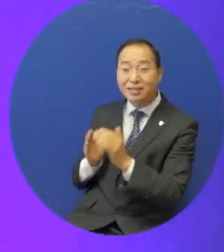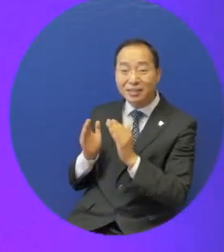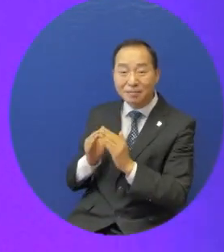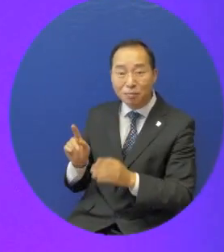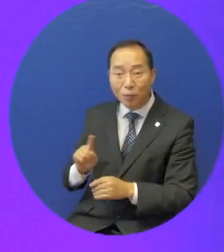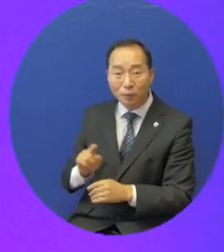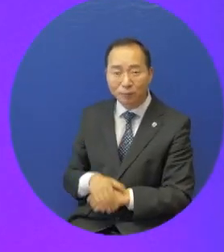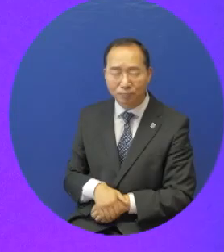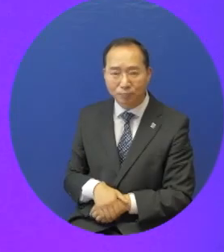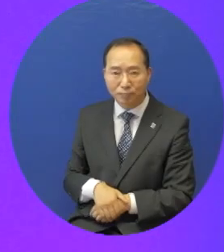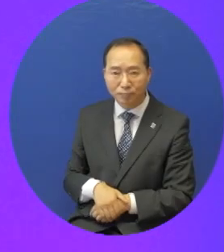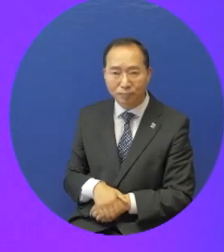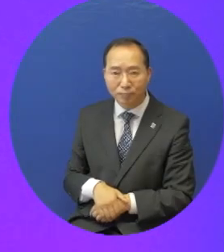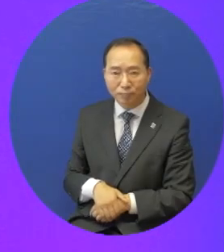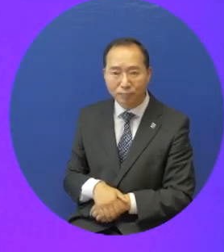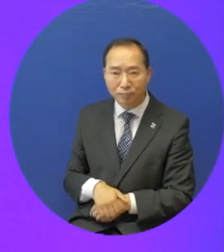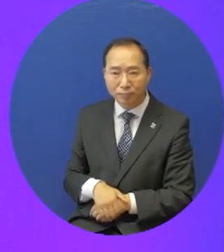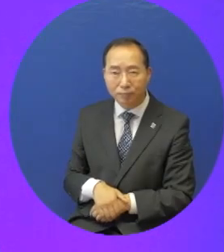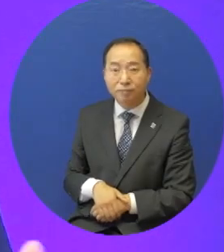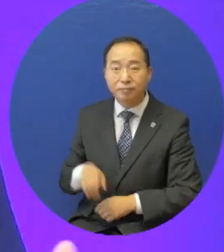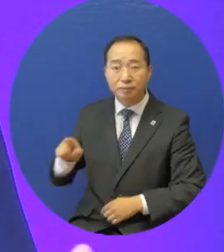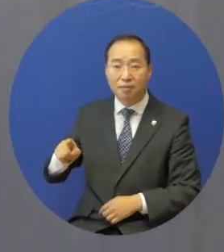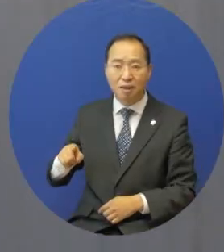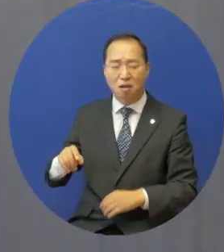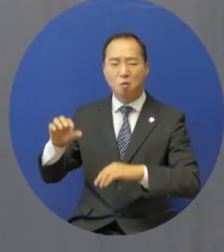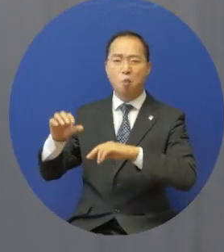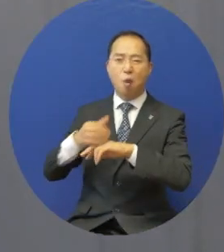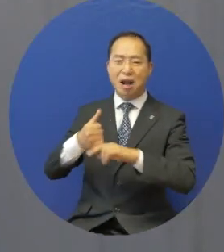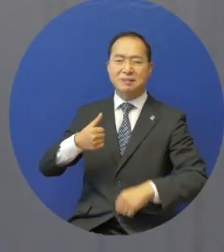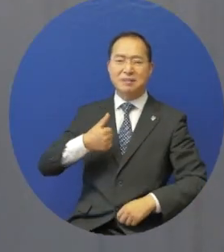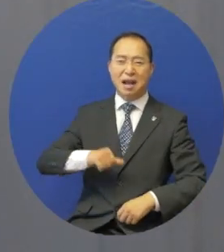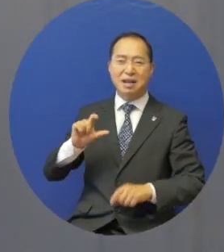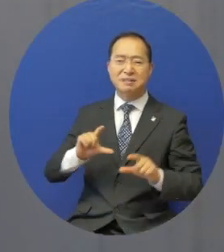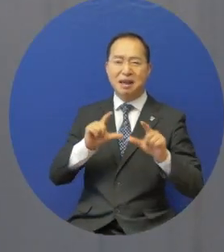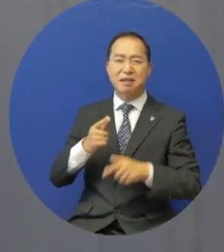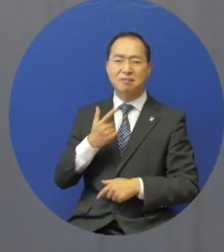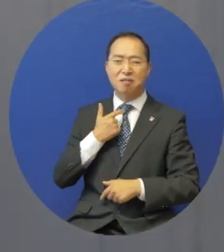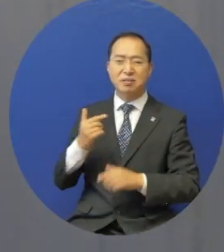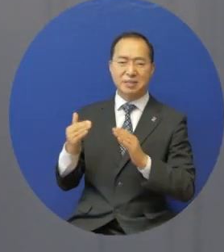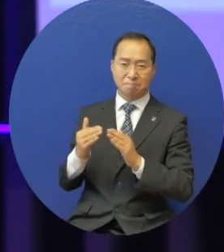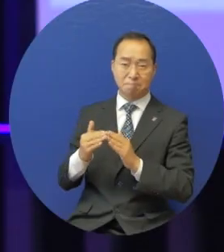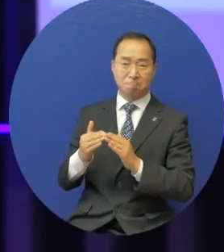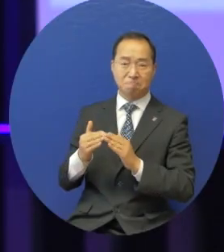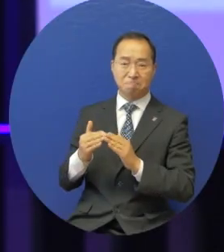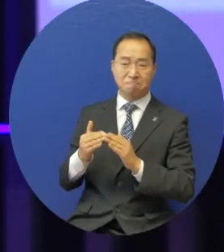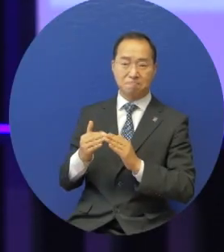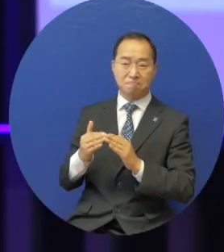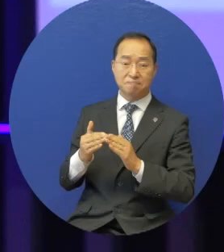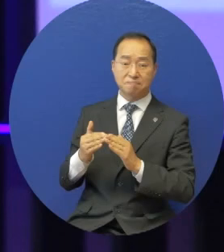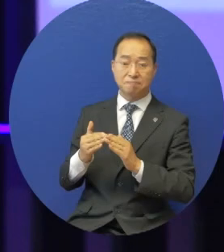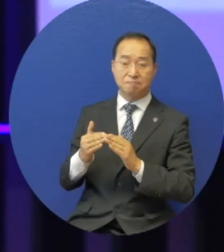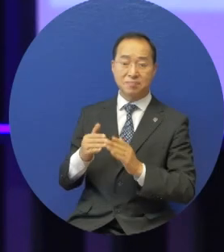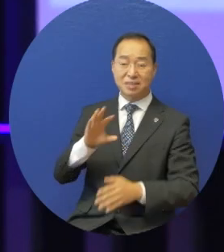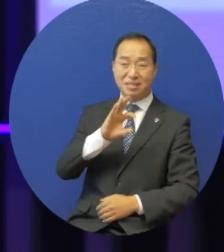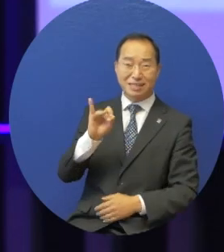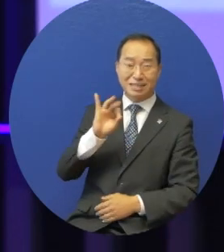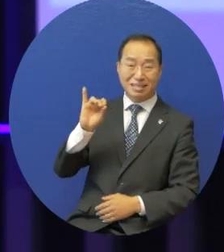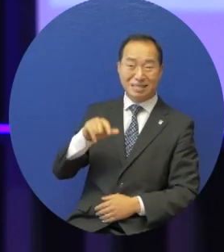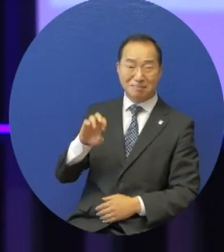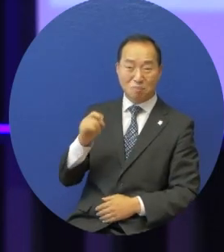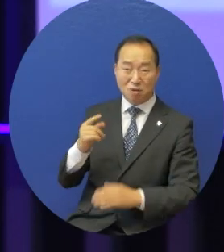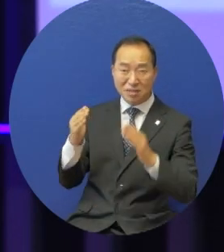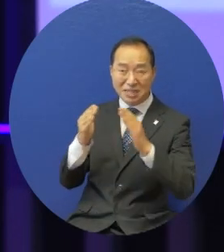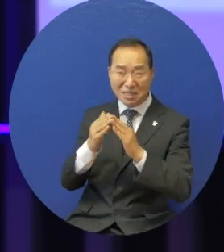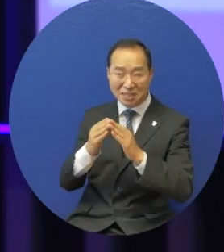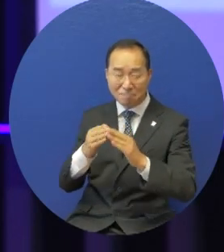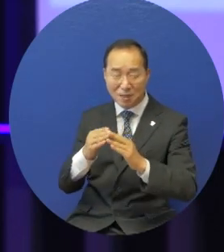부탁했던 사람 집은 뭐냐면 왕자가 살았던 집이에요. 그러니까 이익모라고 하는 이 역관인데 이분은 굉장히 집에